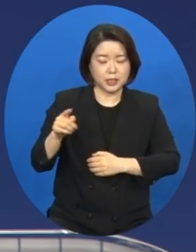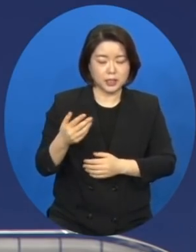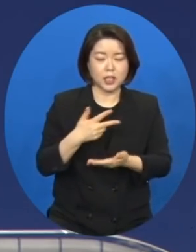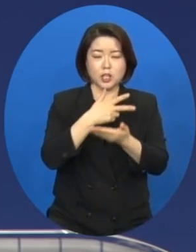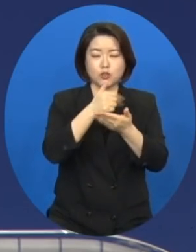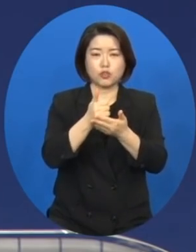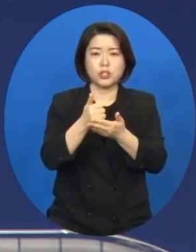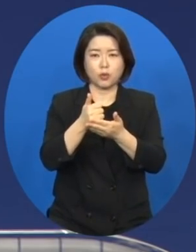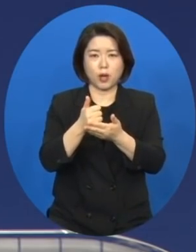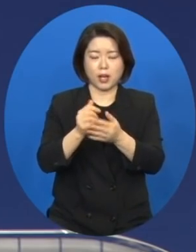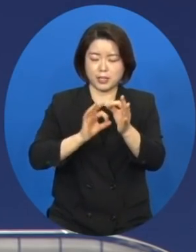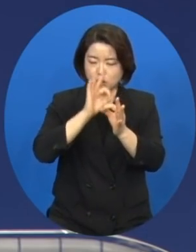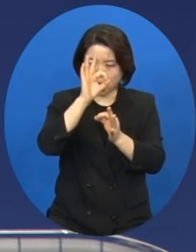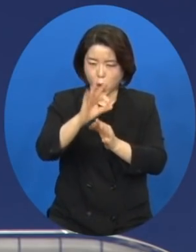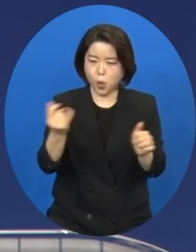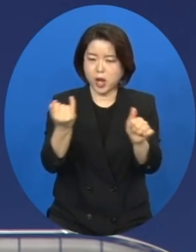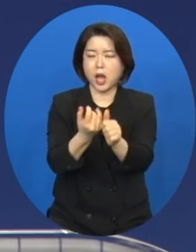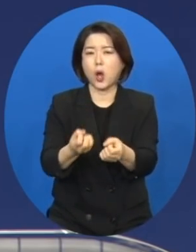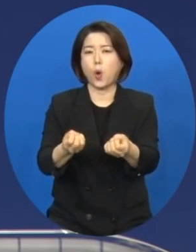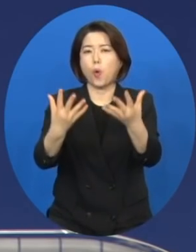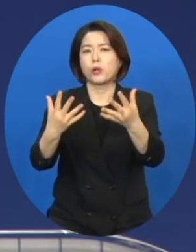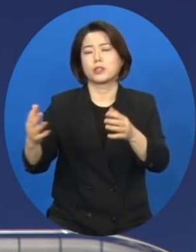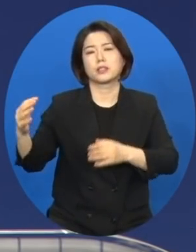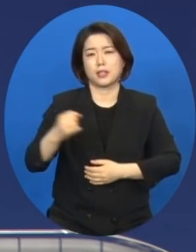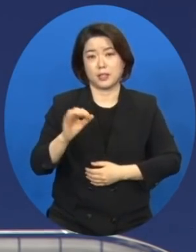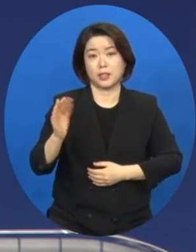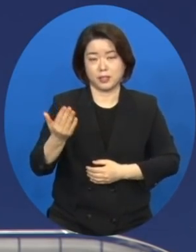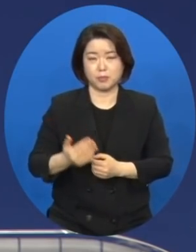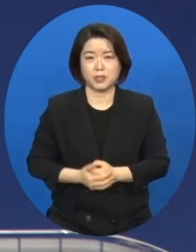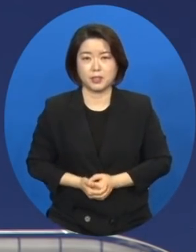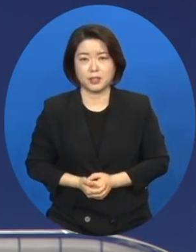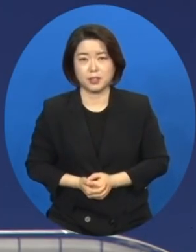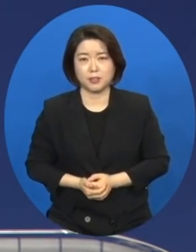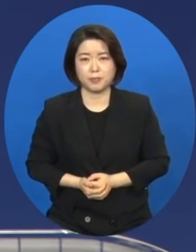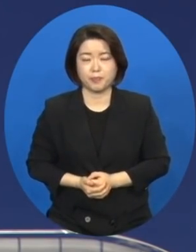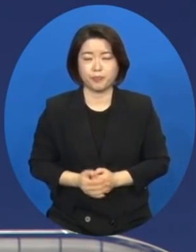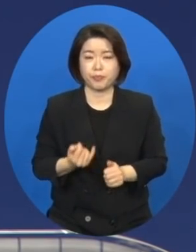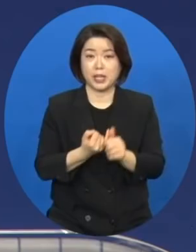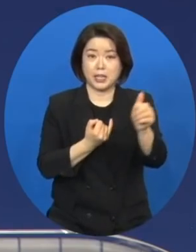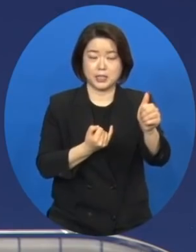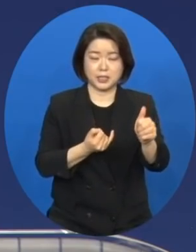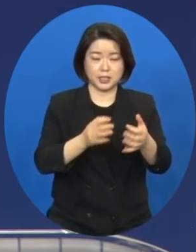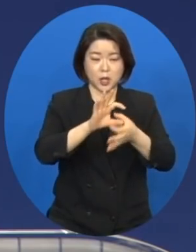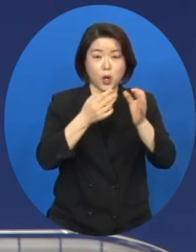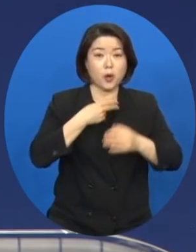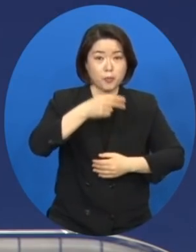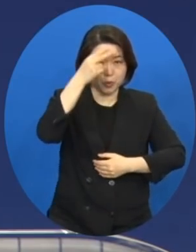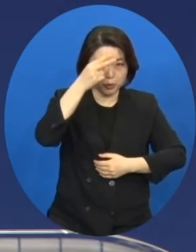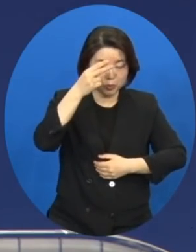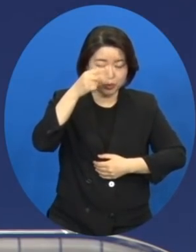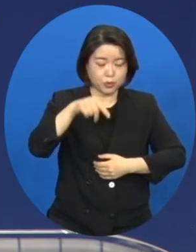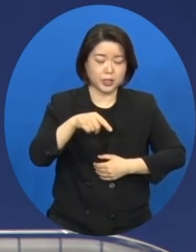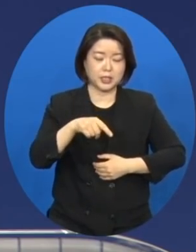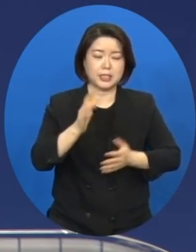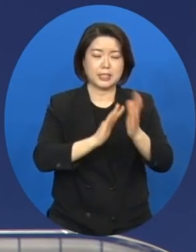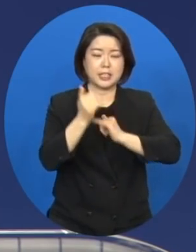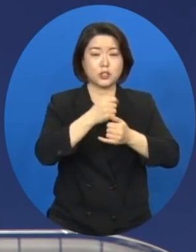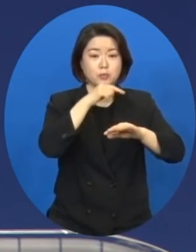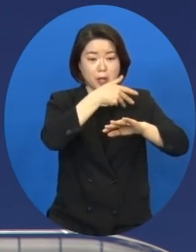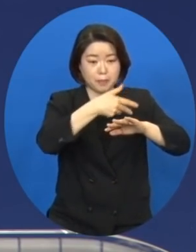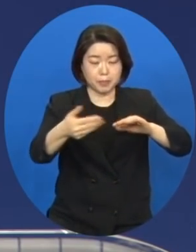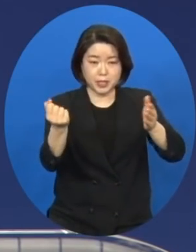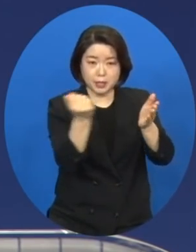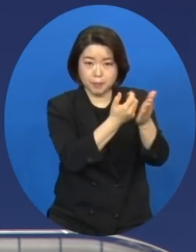혼인식을, 영원한 혼인식을 맺게 되는 것입니다. 그래서 신랑의 부도주이신 예수님의 보혈로 죄사함을 받은 이들이